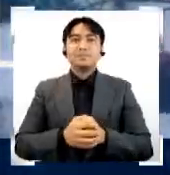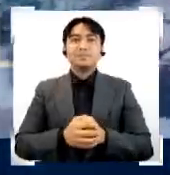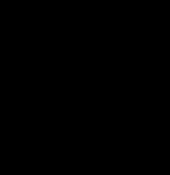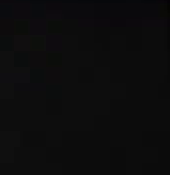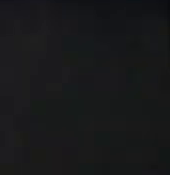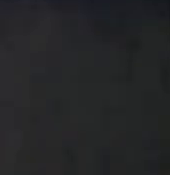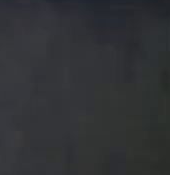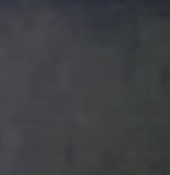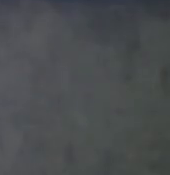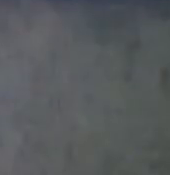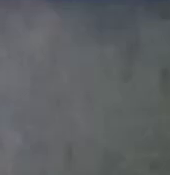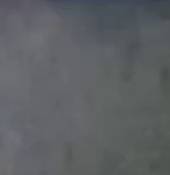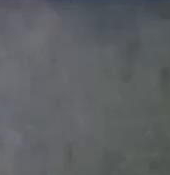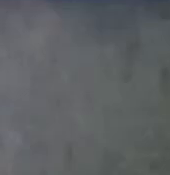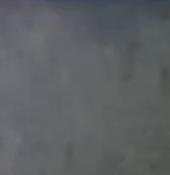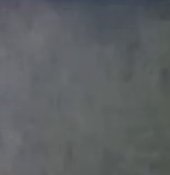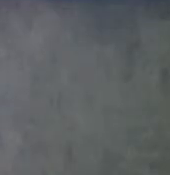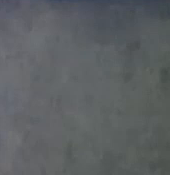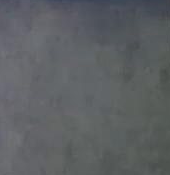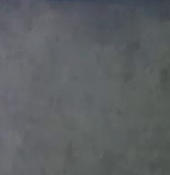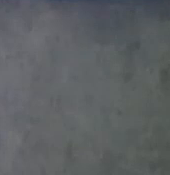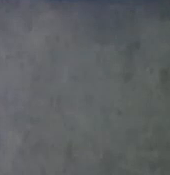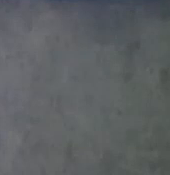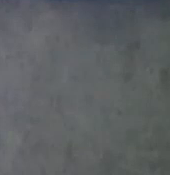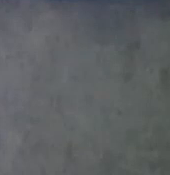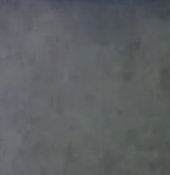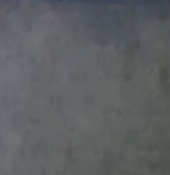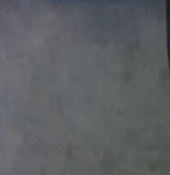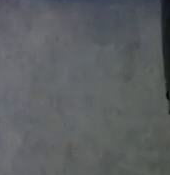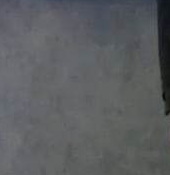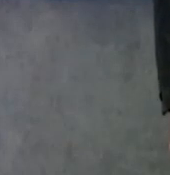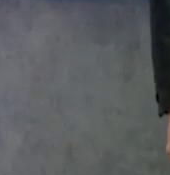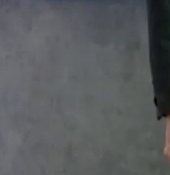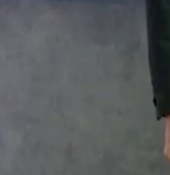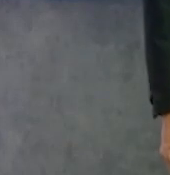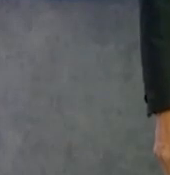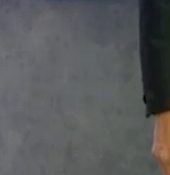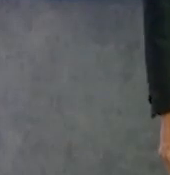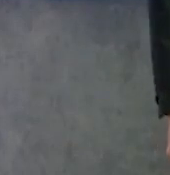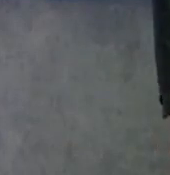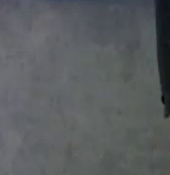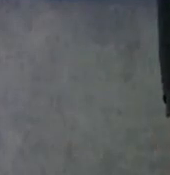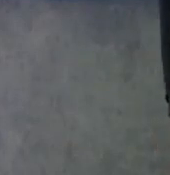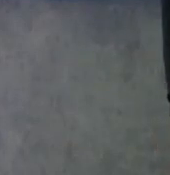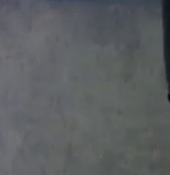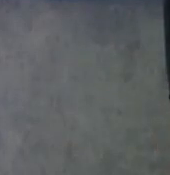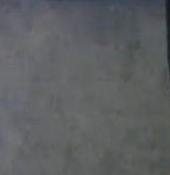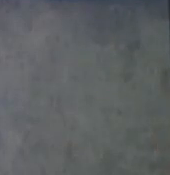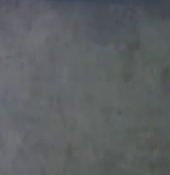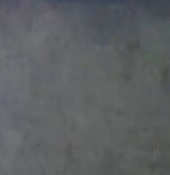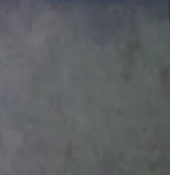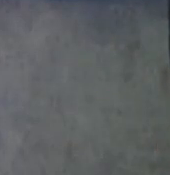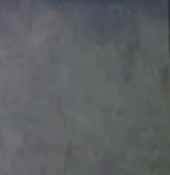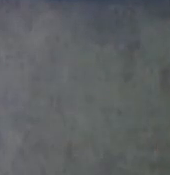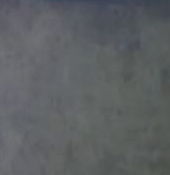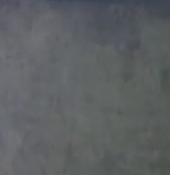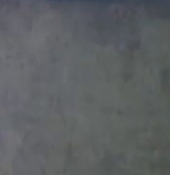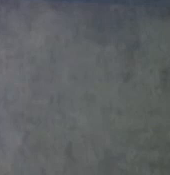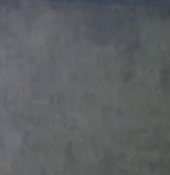saksi. Mga kaigan, saksi ang unang pasok ng mga balita. Maaaring mapanood ang saksi at ang iba pang GMA Newscast